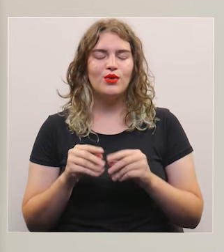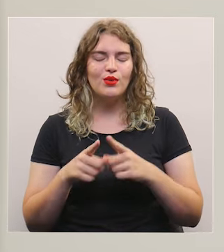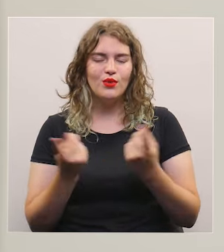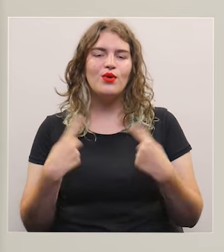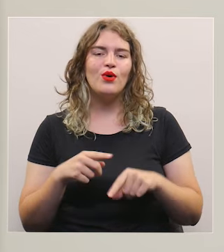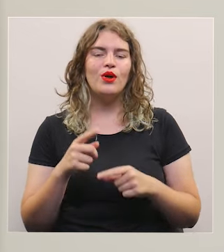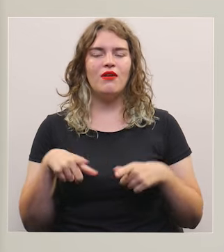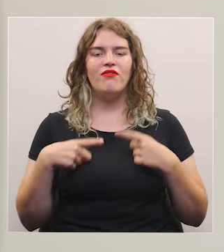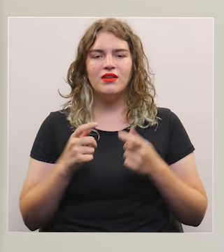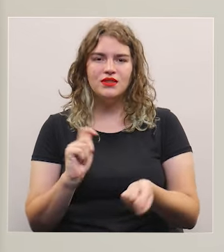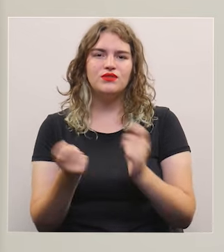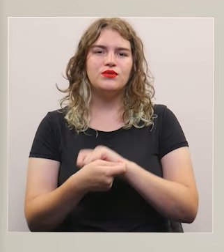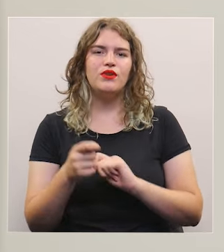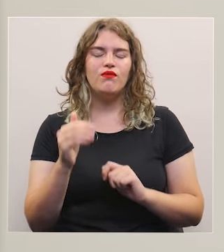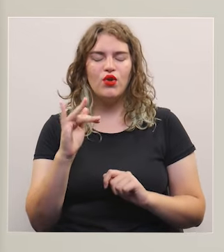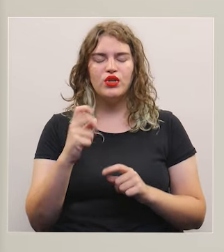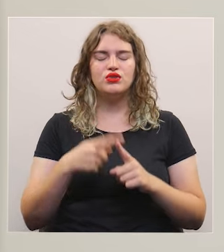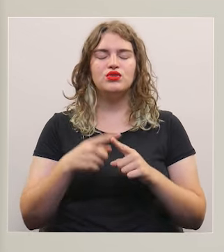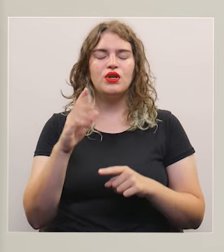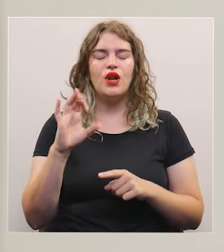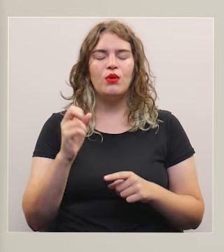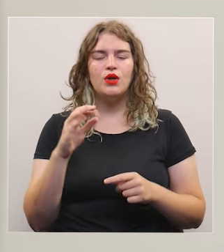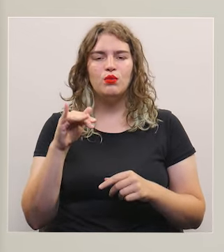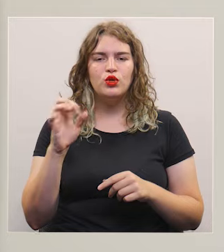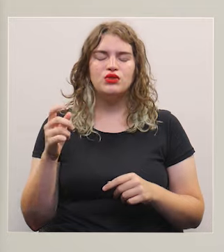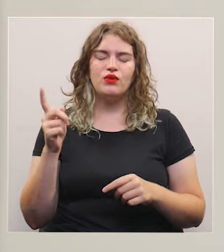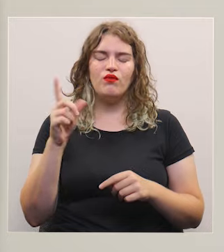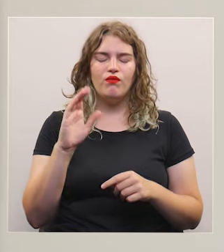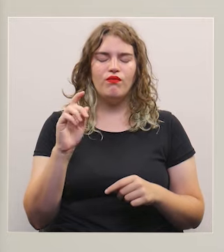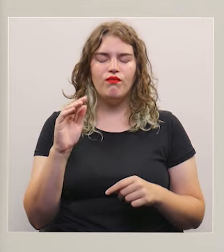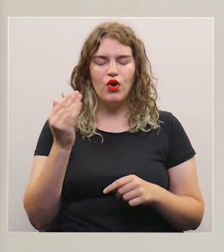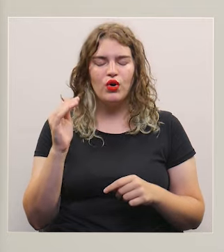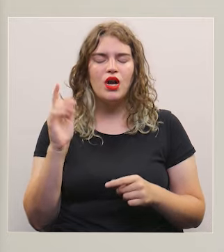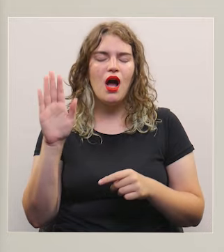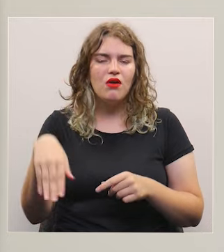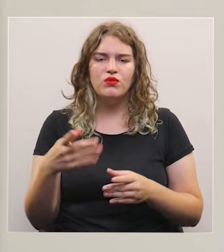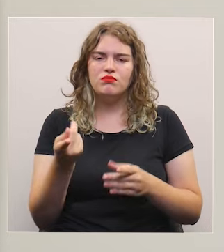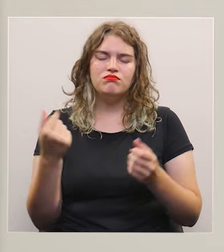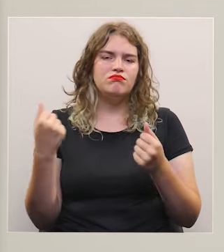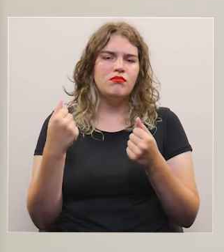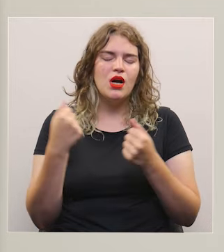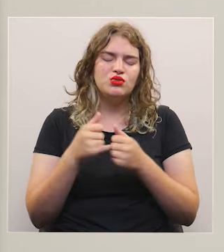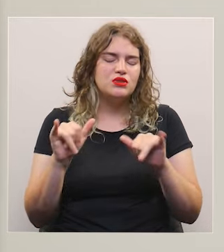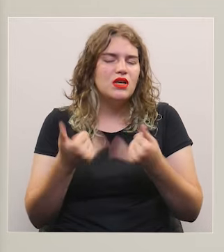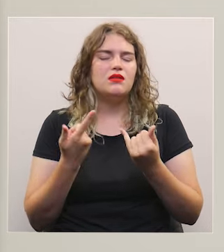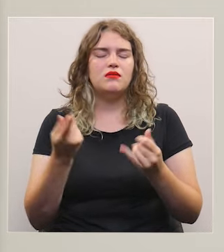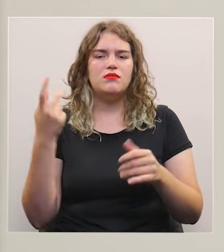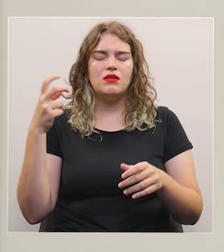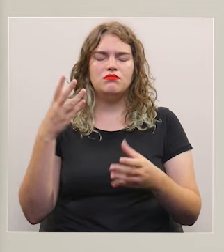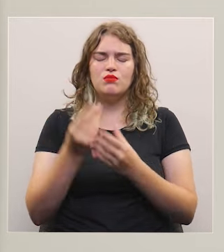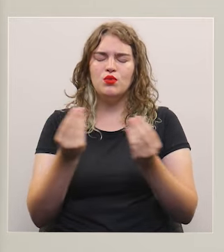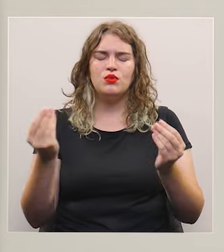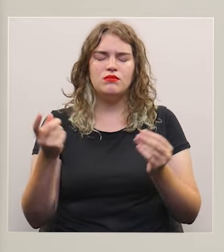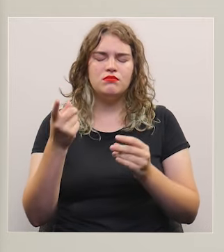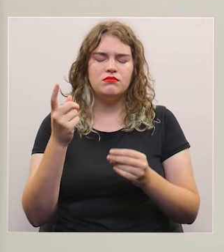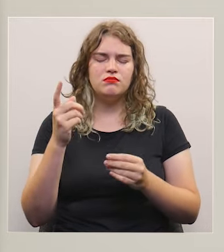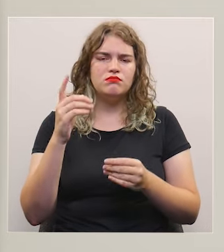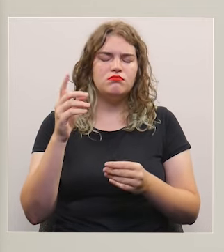Din nou împreună cu noi la Vieți Transformate, Florin și Claudia Mureșan. Florin a avut un accident la un moment dat, era multiplu campion mondial de